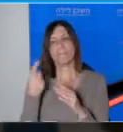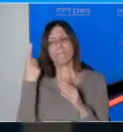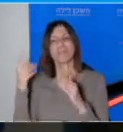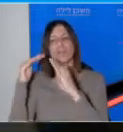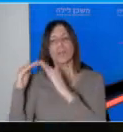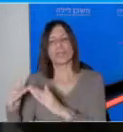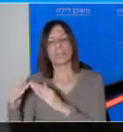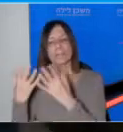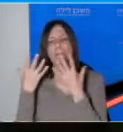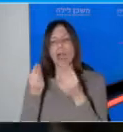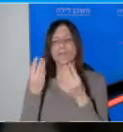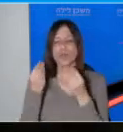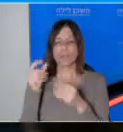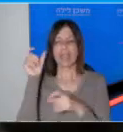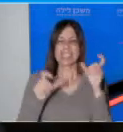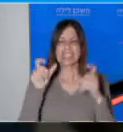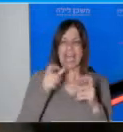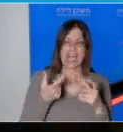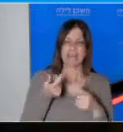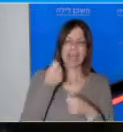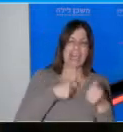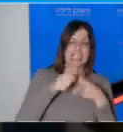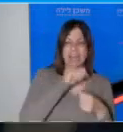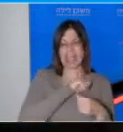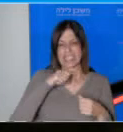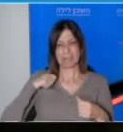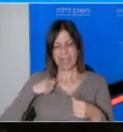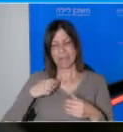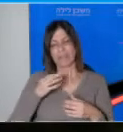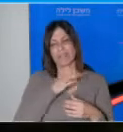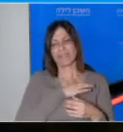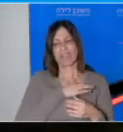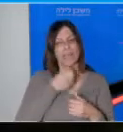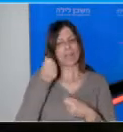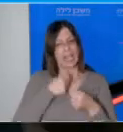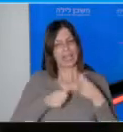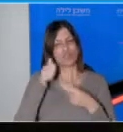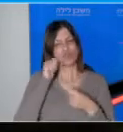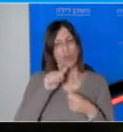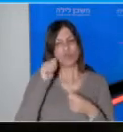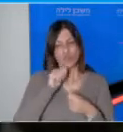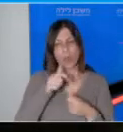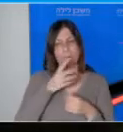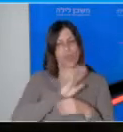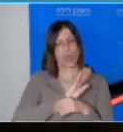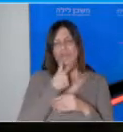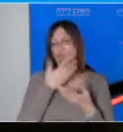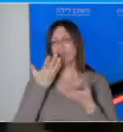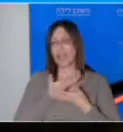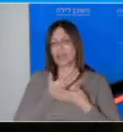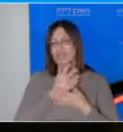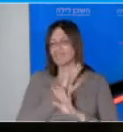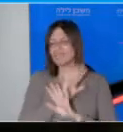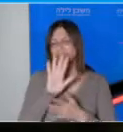המוניים. אזרחים, עסקים, עצמאים, נפגעים כלכלית יום יום מהקורונה, והם לא מקבלים שום